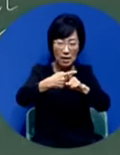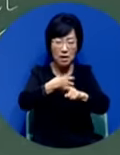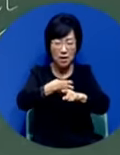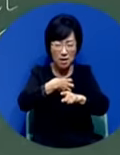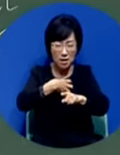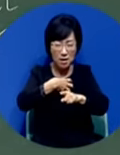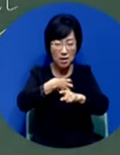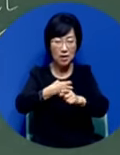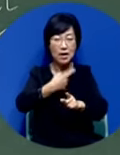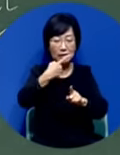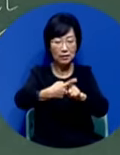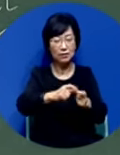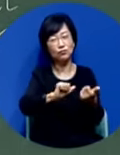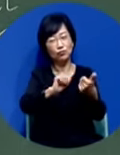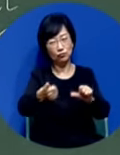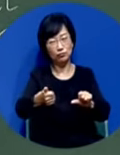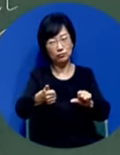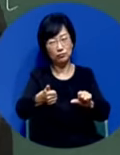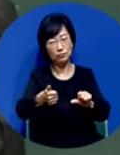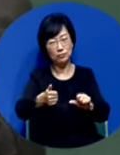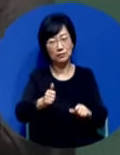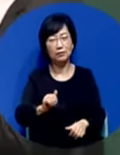거예요.